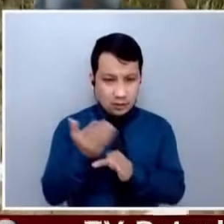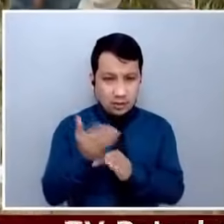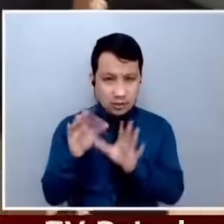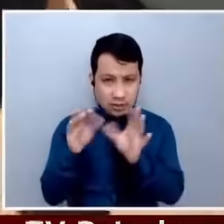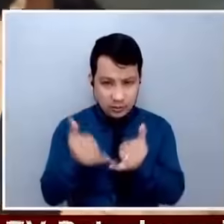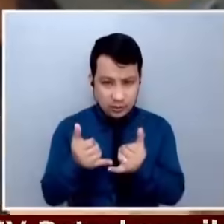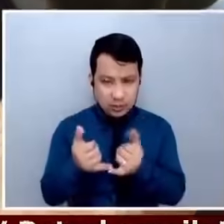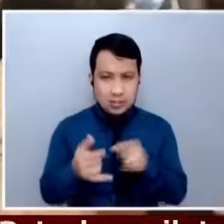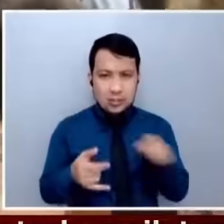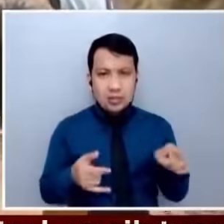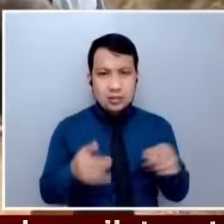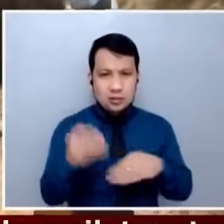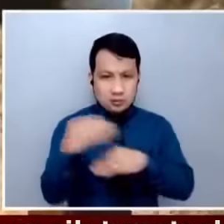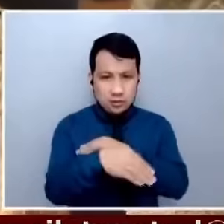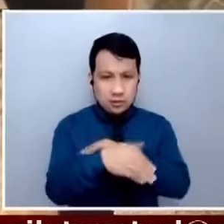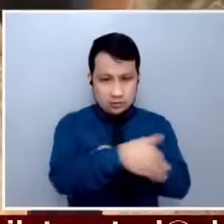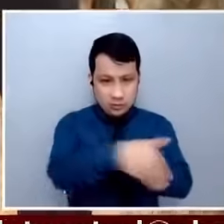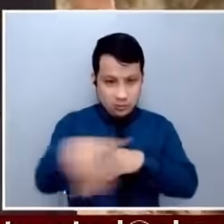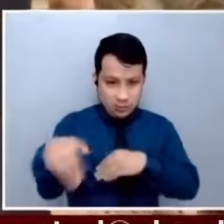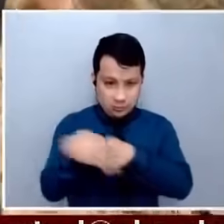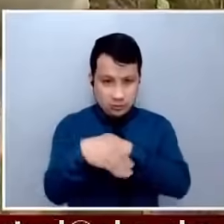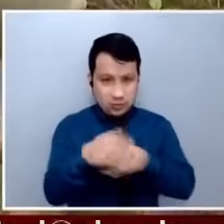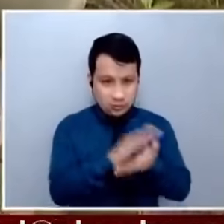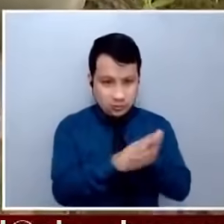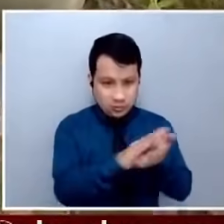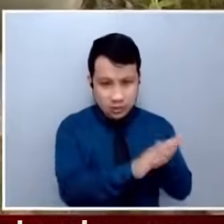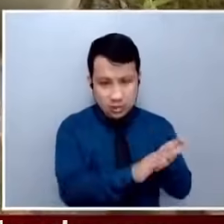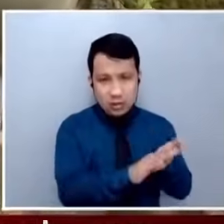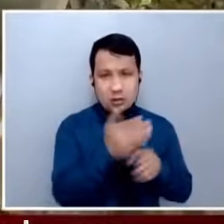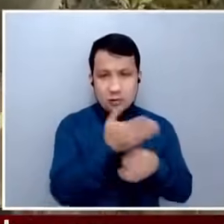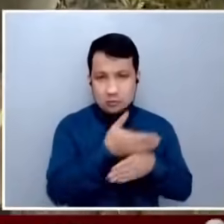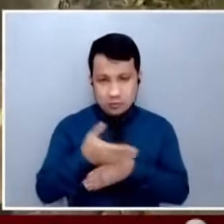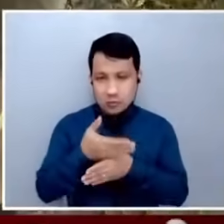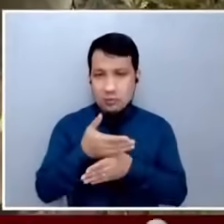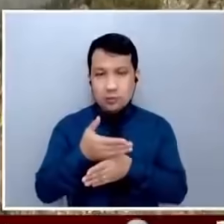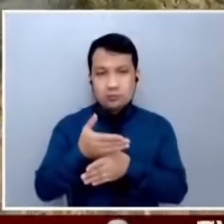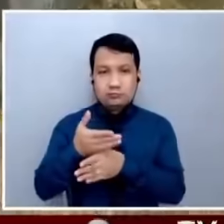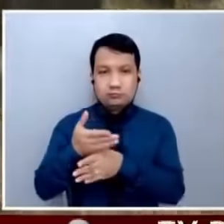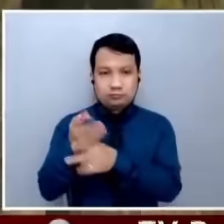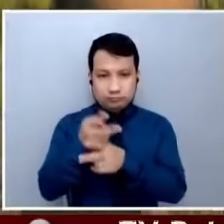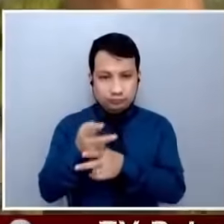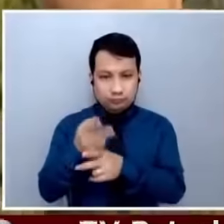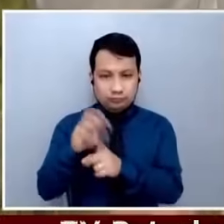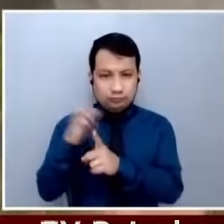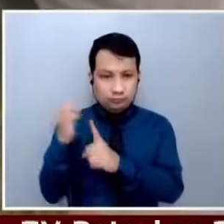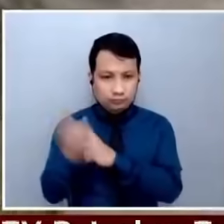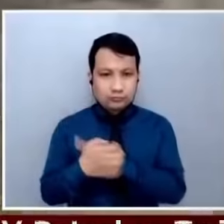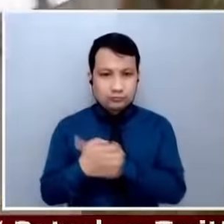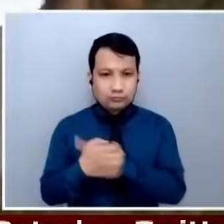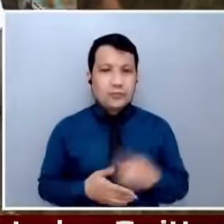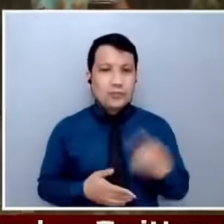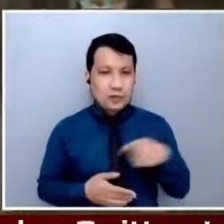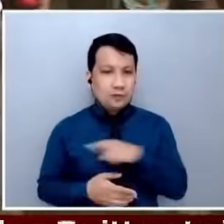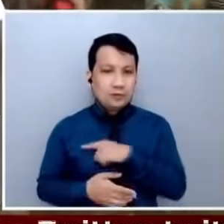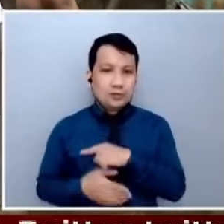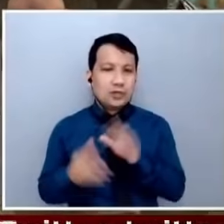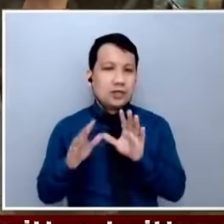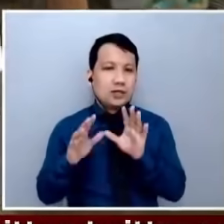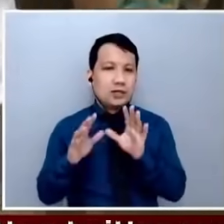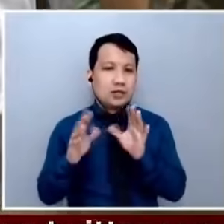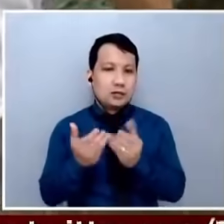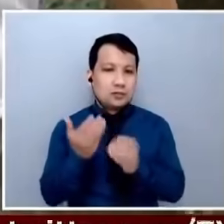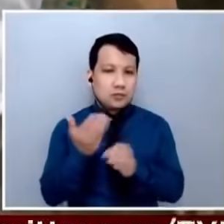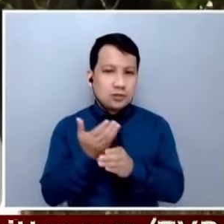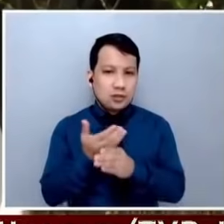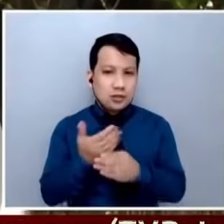coastal area. Layo ng mga proyektong ito na pangalagaan ang kalikasan. As automotive industry, how to